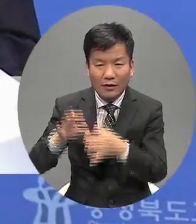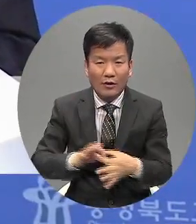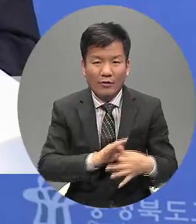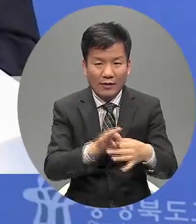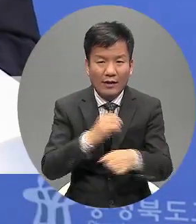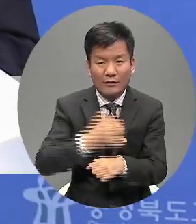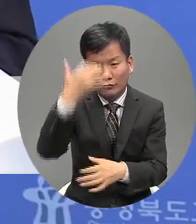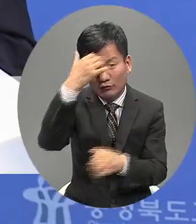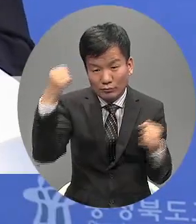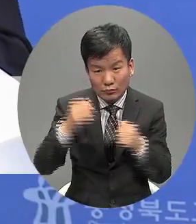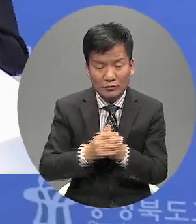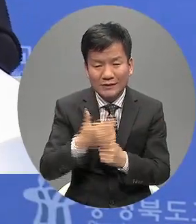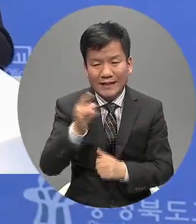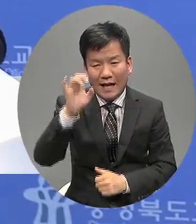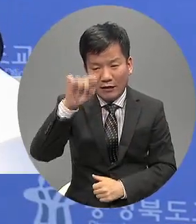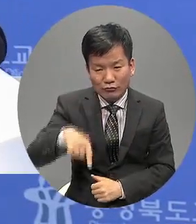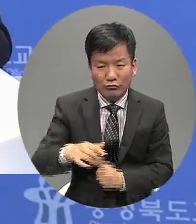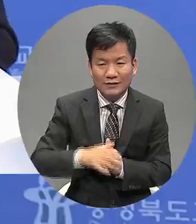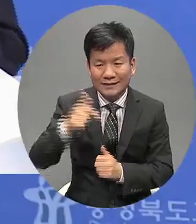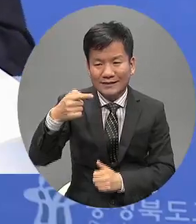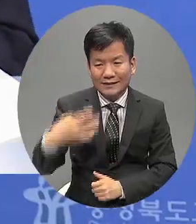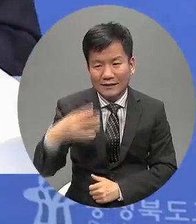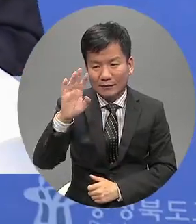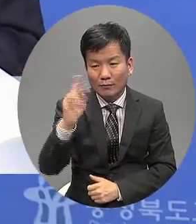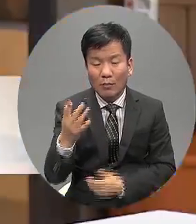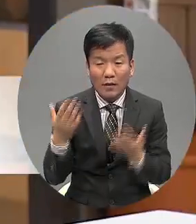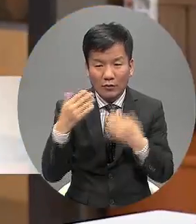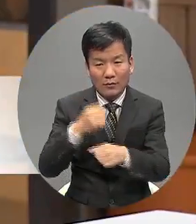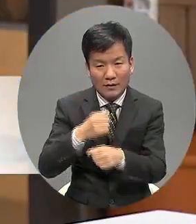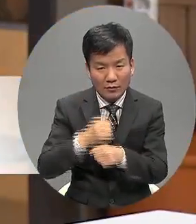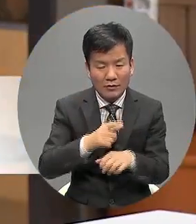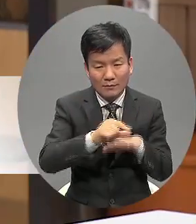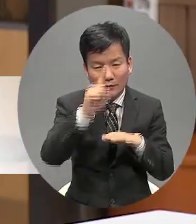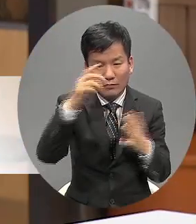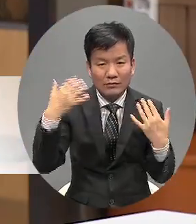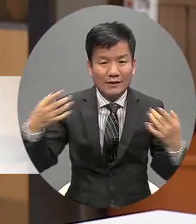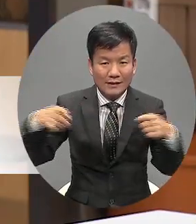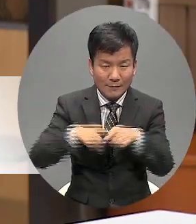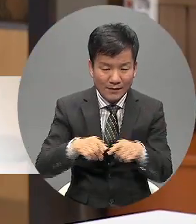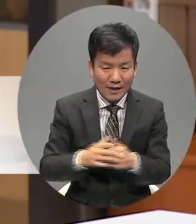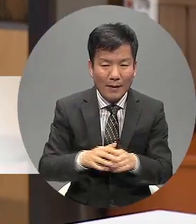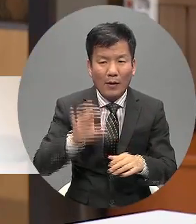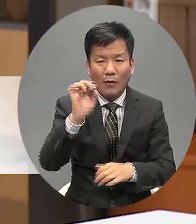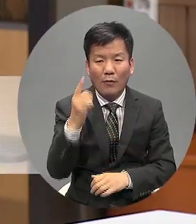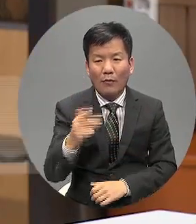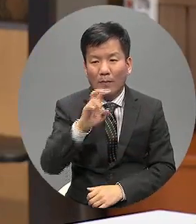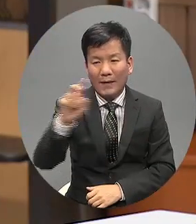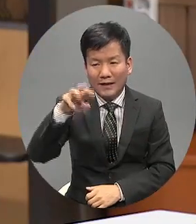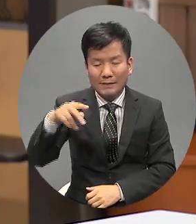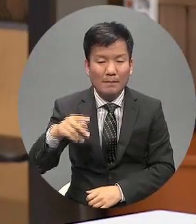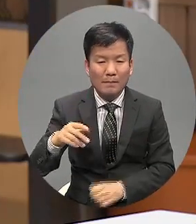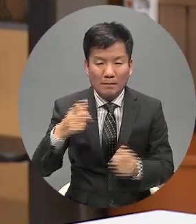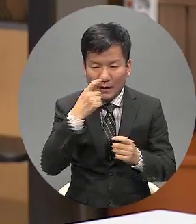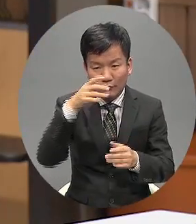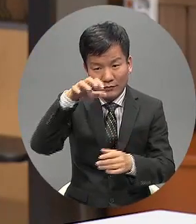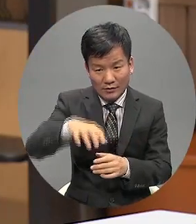연계한 충북형 나우 늘봄학교 모델을 만들고 지자체와 함께 온마을 배움터도